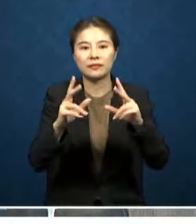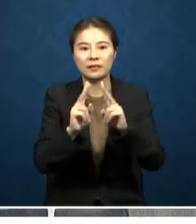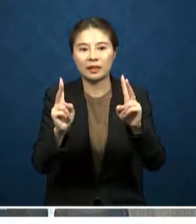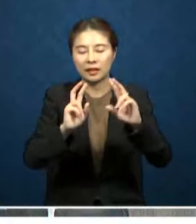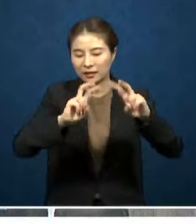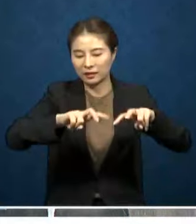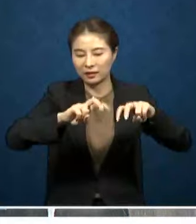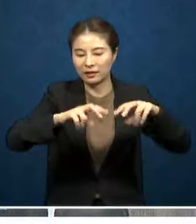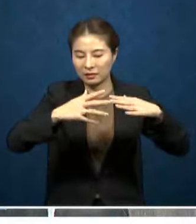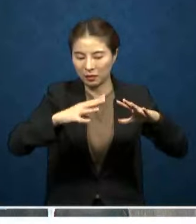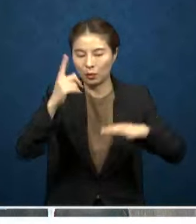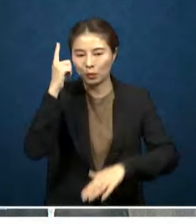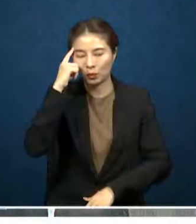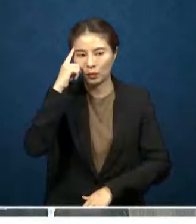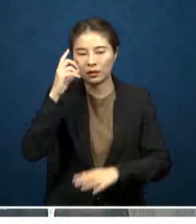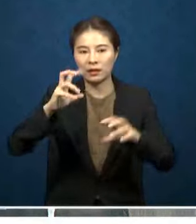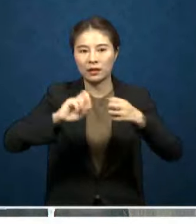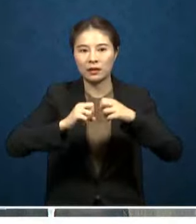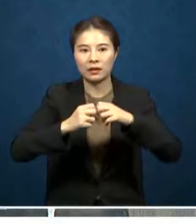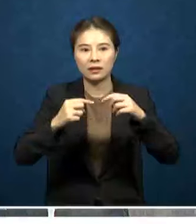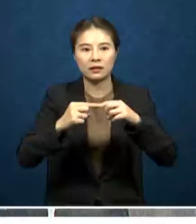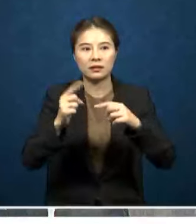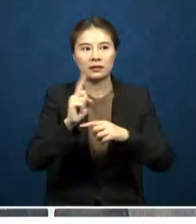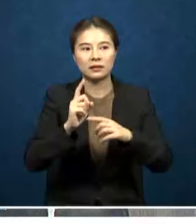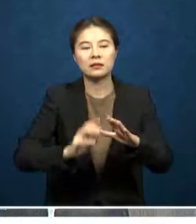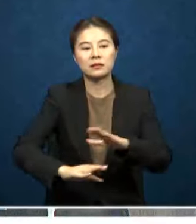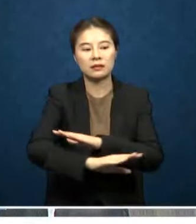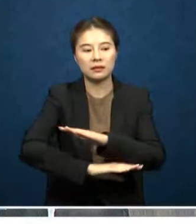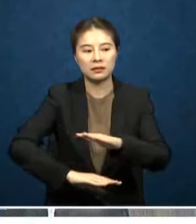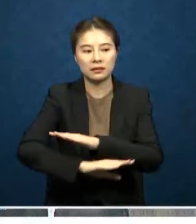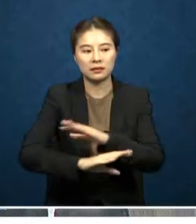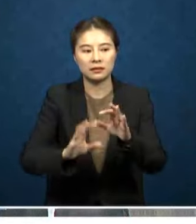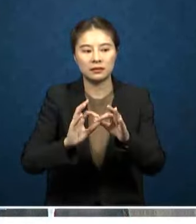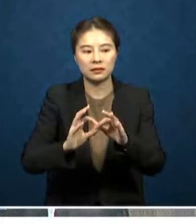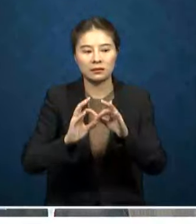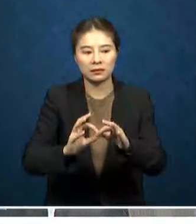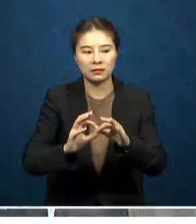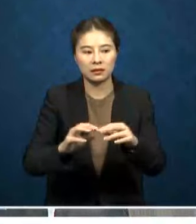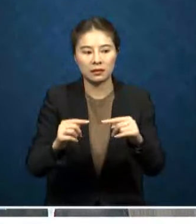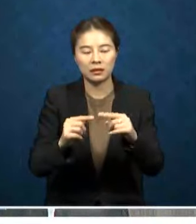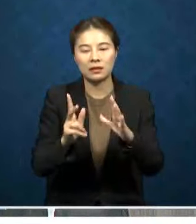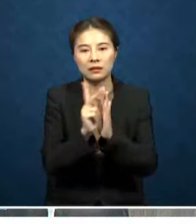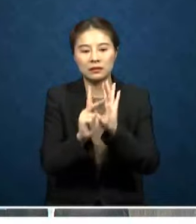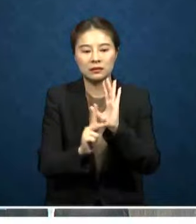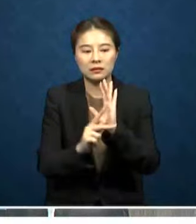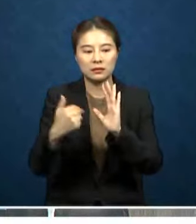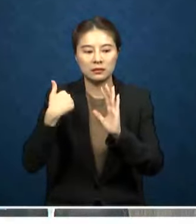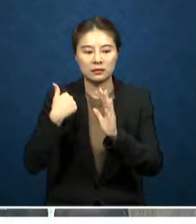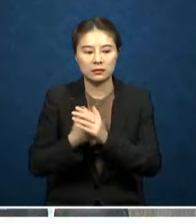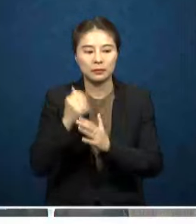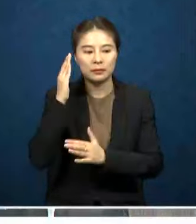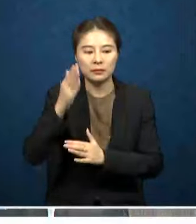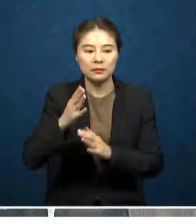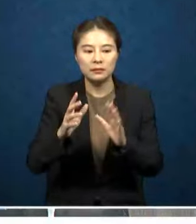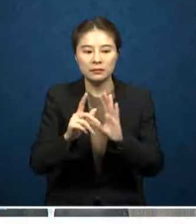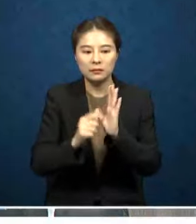บ้างนี่คือปัญหาอะไรครับเป็นปัญหาลากเหง้าของการบังคับใช้กฎหมายต่อให้ไปแก้